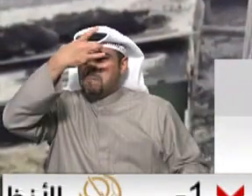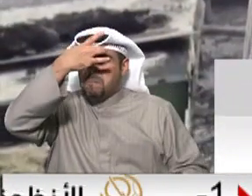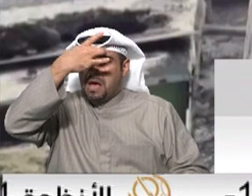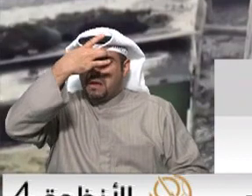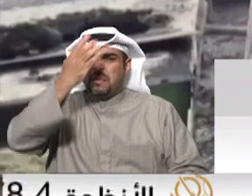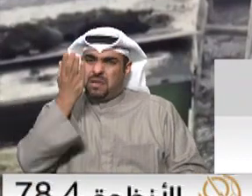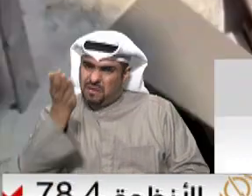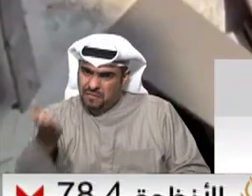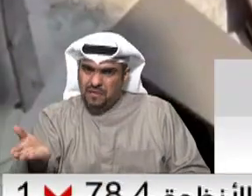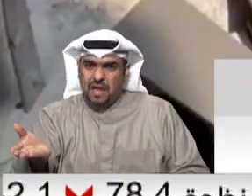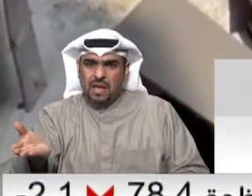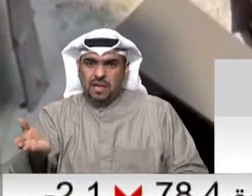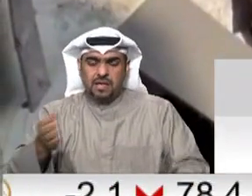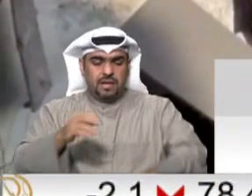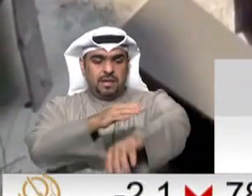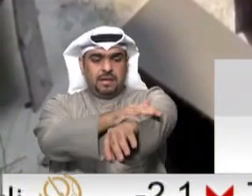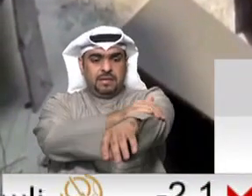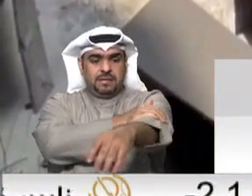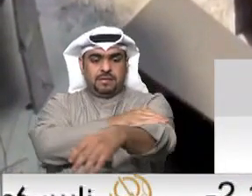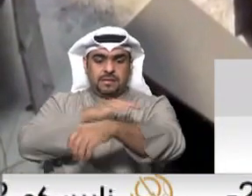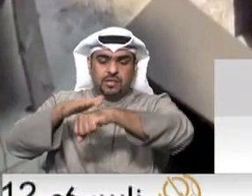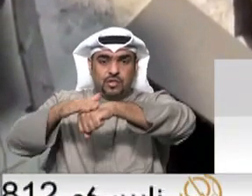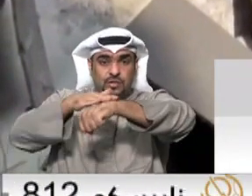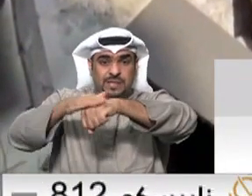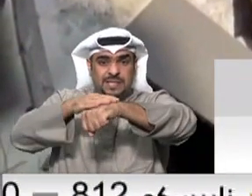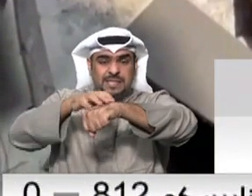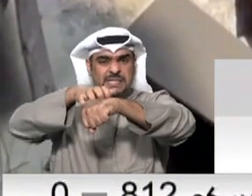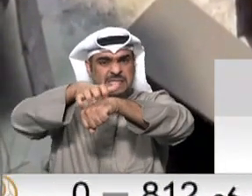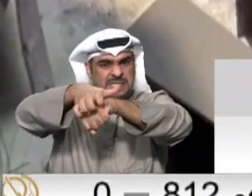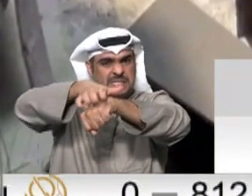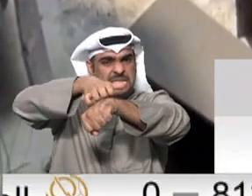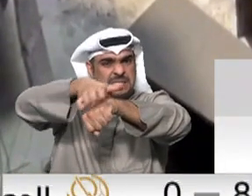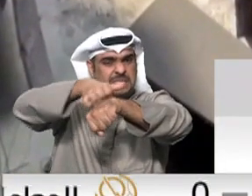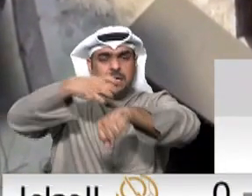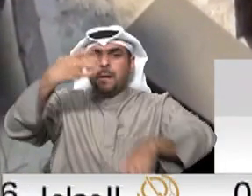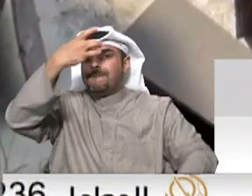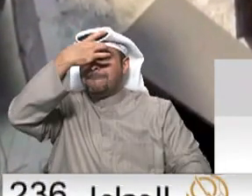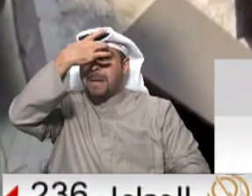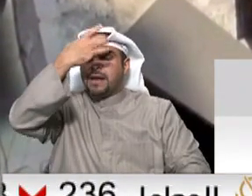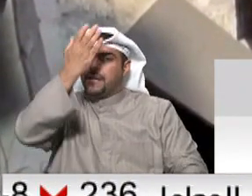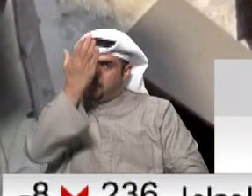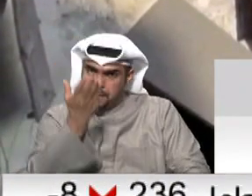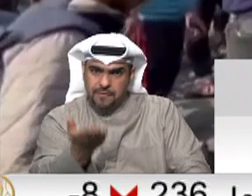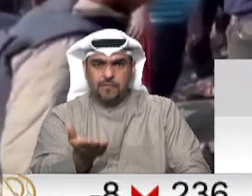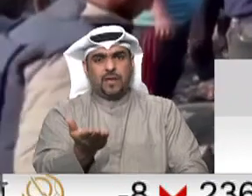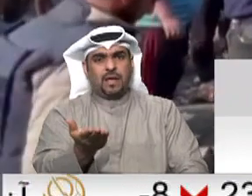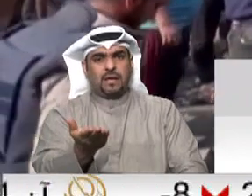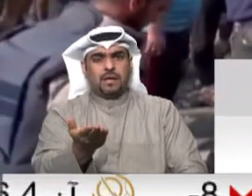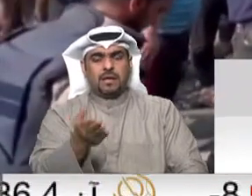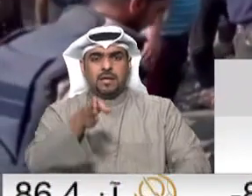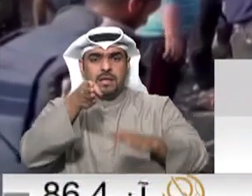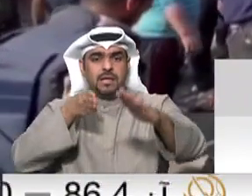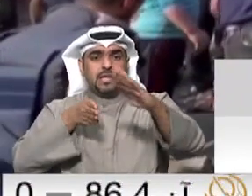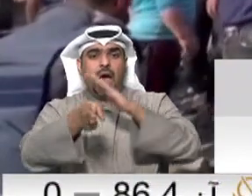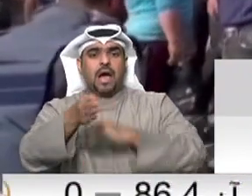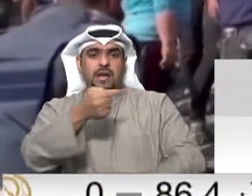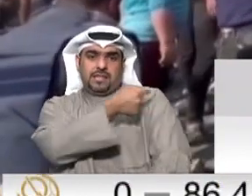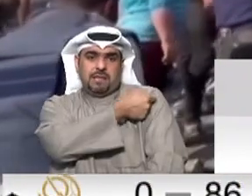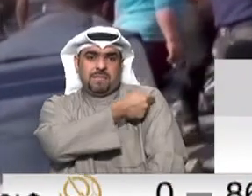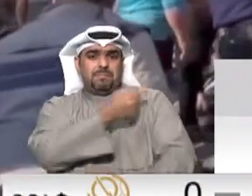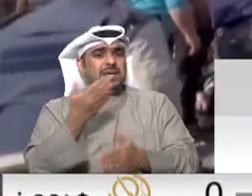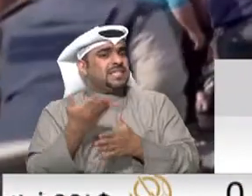في مراكز الإيواء، مراكز النازحين التي تحوي بداخلها عشرات الآلاف. قبل مركز